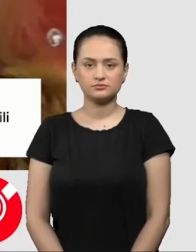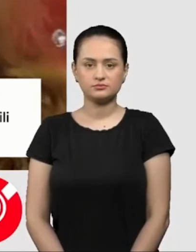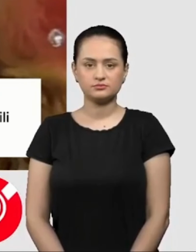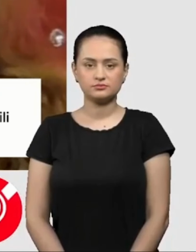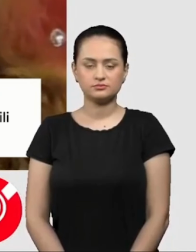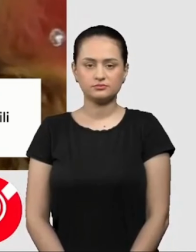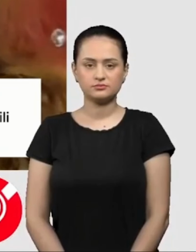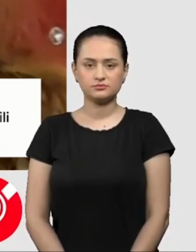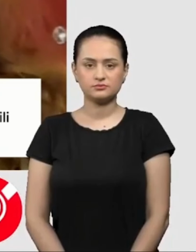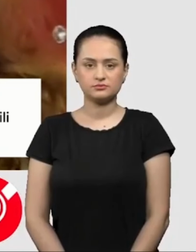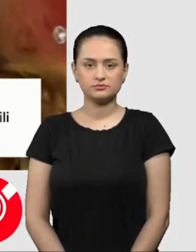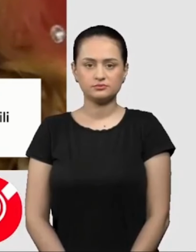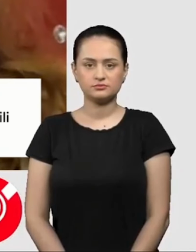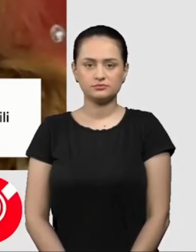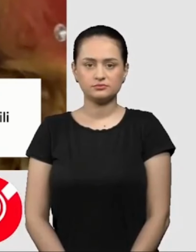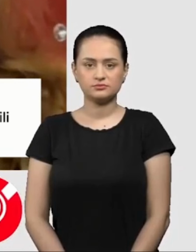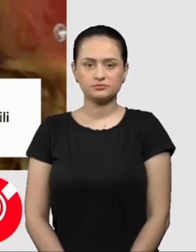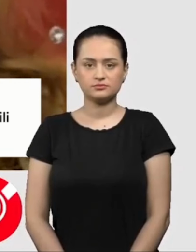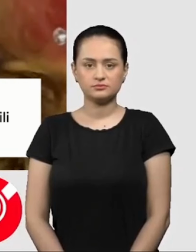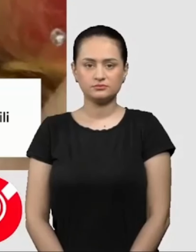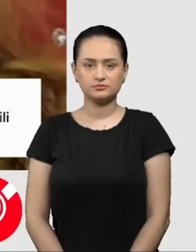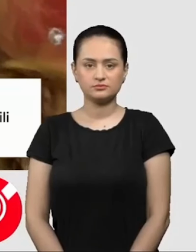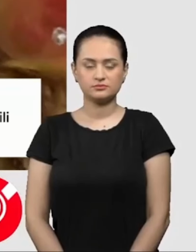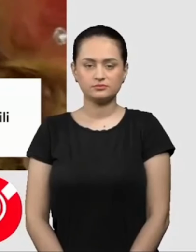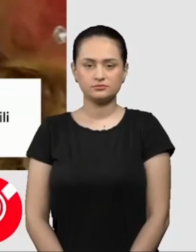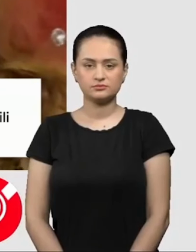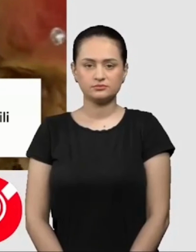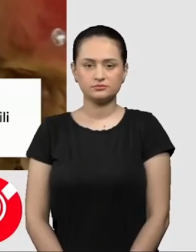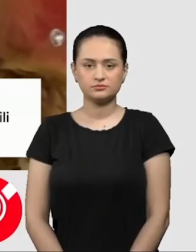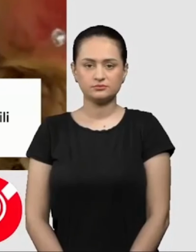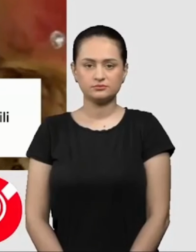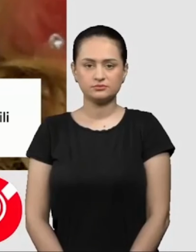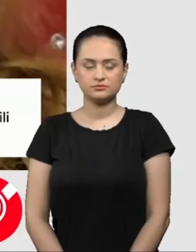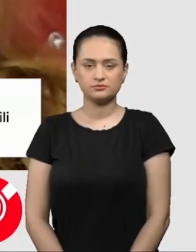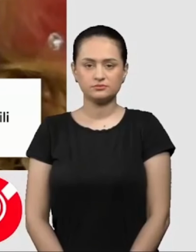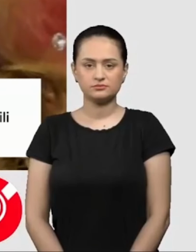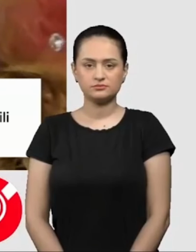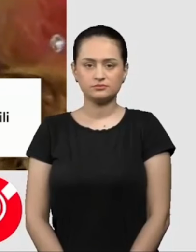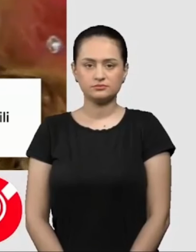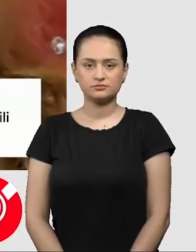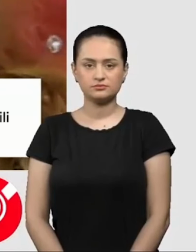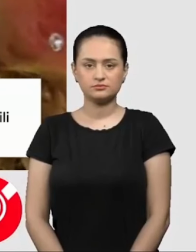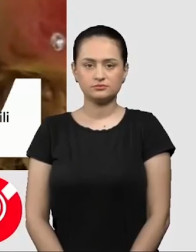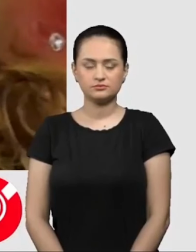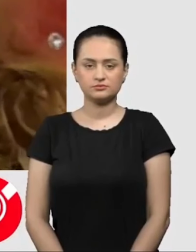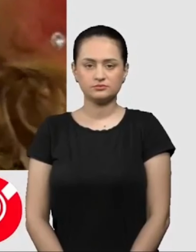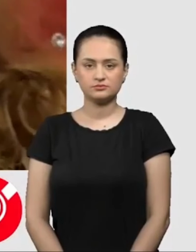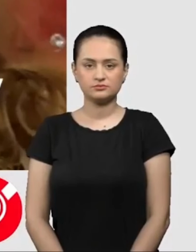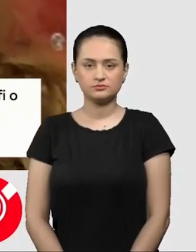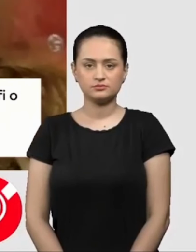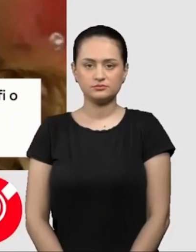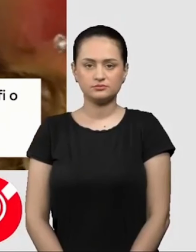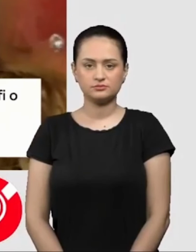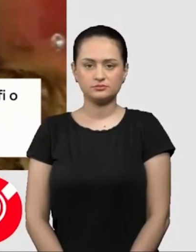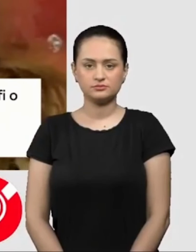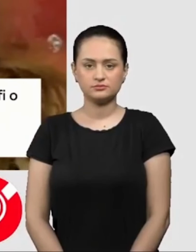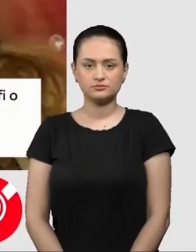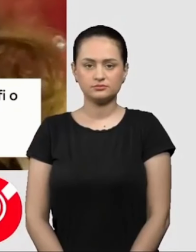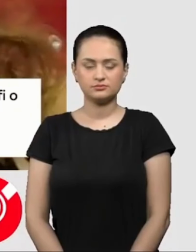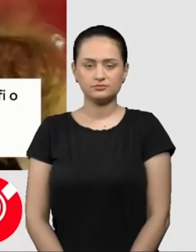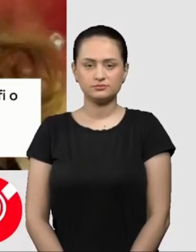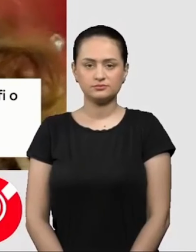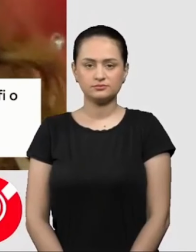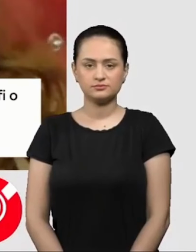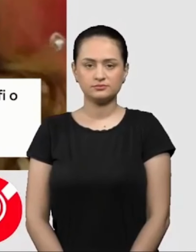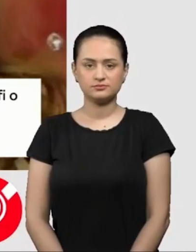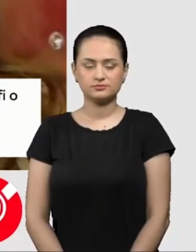are traducere exactă. Da, trebuie să ne împuternicim copiii, să ne învățăm copiii să fie o generație diferită de a noastră și